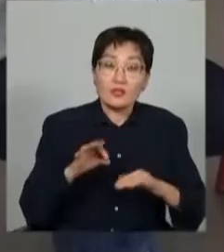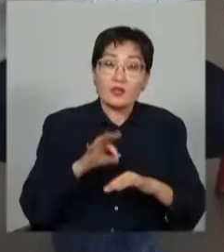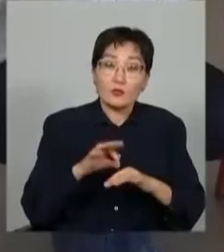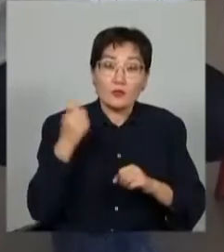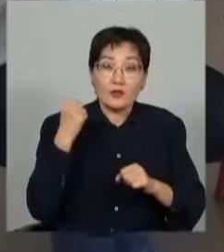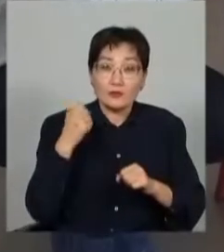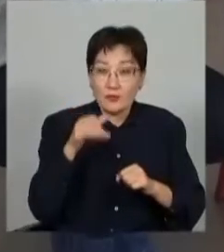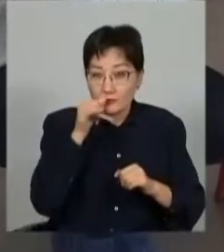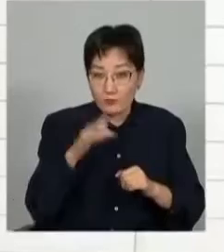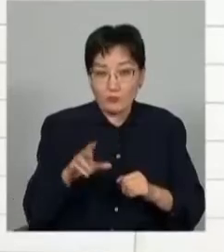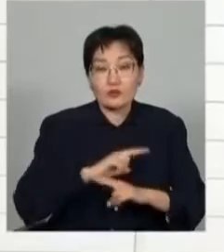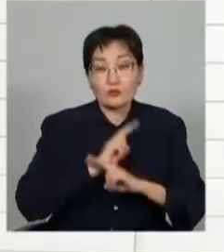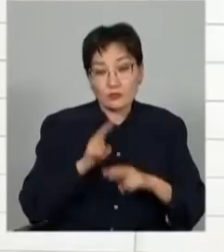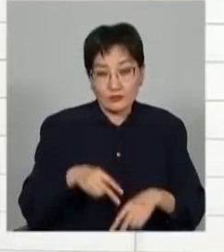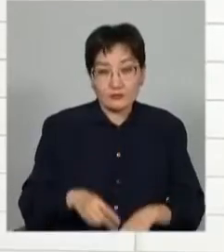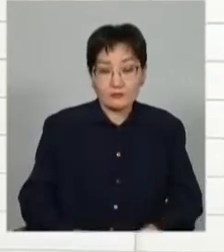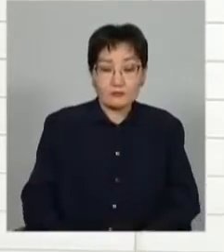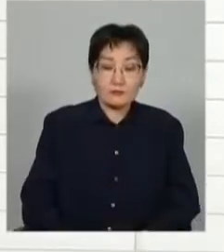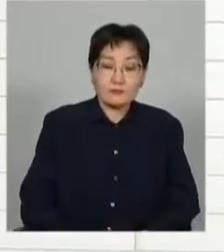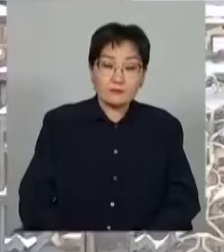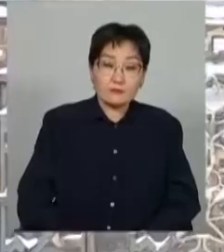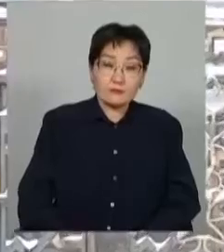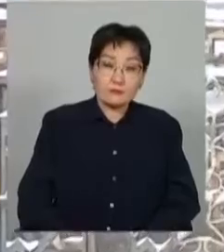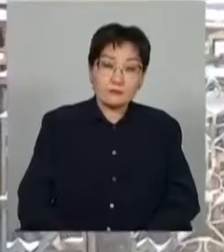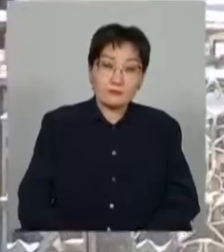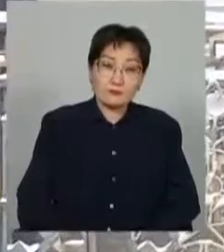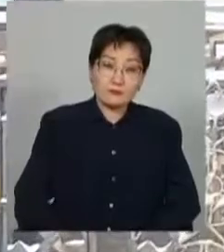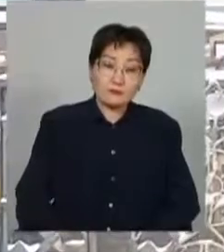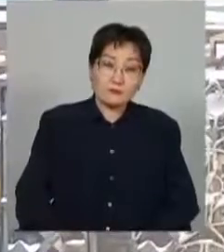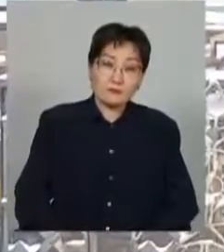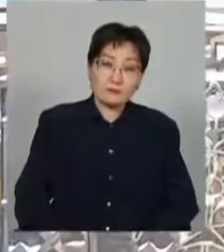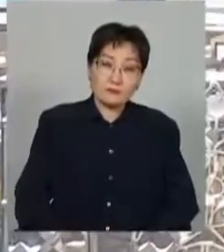дертін жеңе алмай көз жұмады екен. Аяулым Көлжігіт, Нұрбол Әбдікерімов, Алматы телеарнасы.